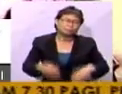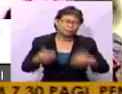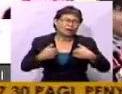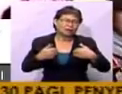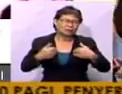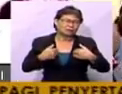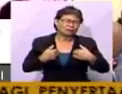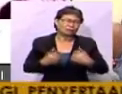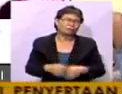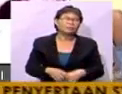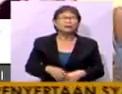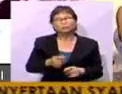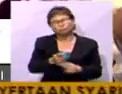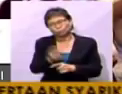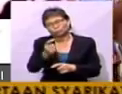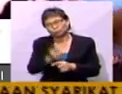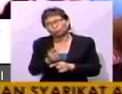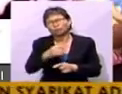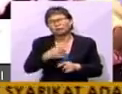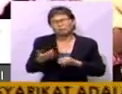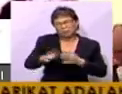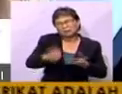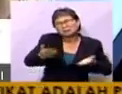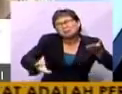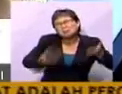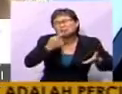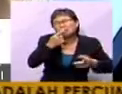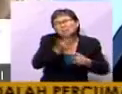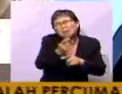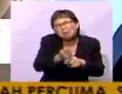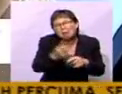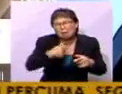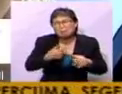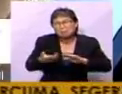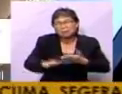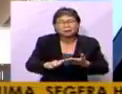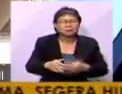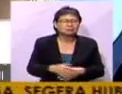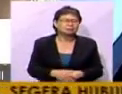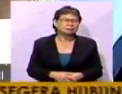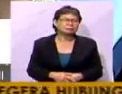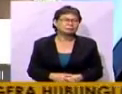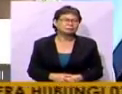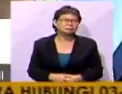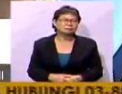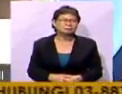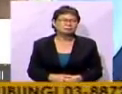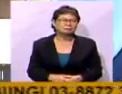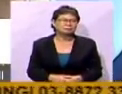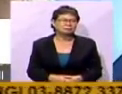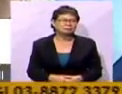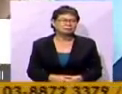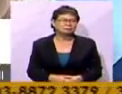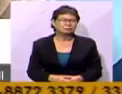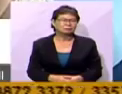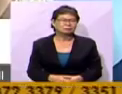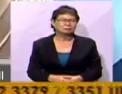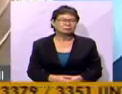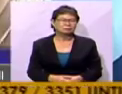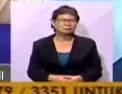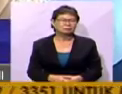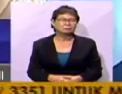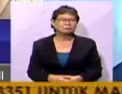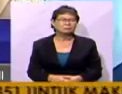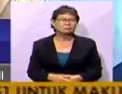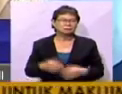Dia ada berseluruh lah, dia kata. Nak mati dua kali. Besar majlis, makan-makan malam kat. Betul-betul balik lah. Ada di Tanah Merah lah